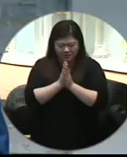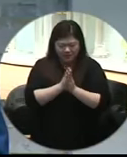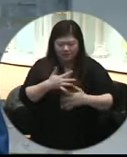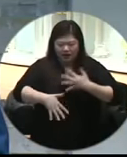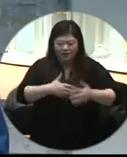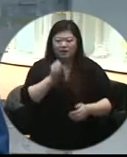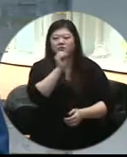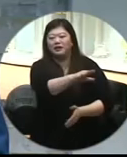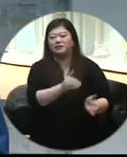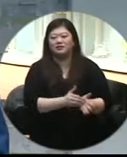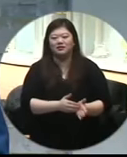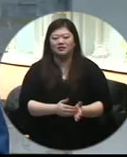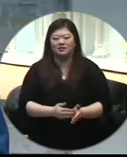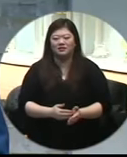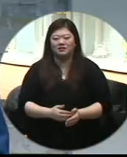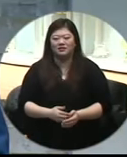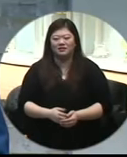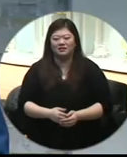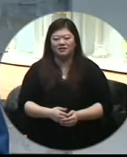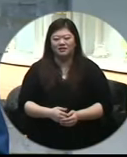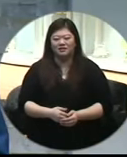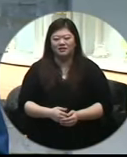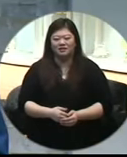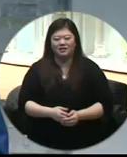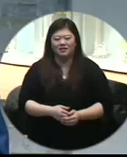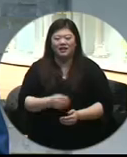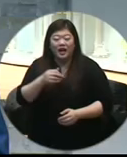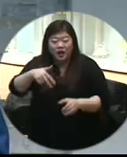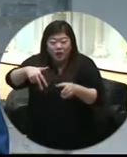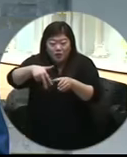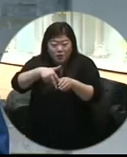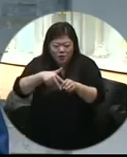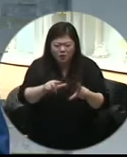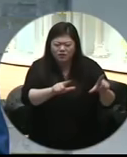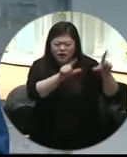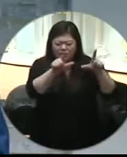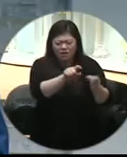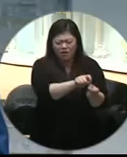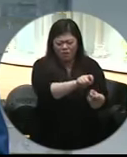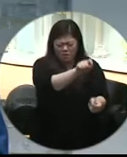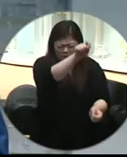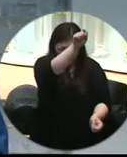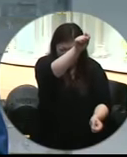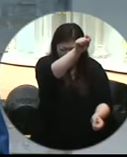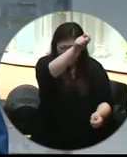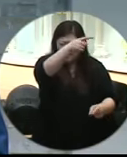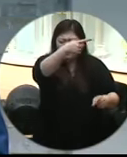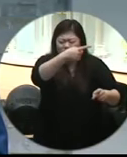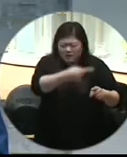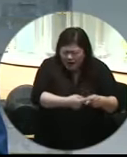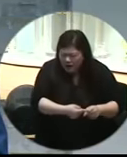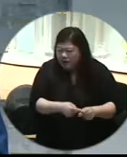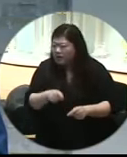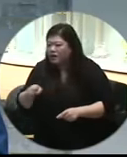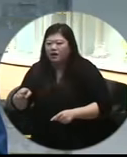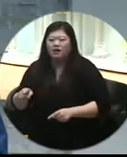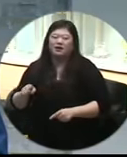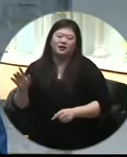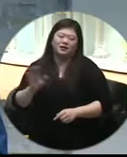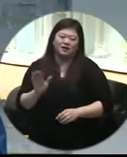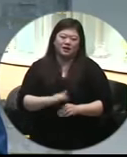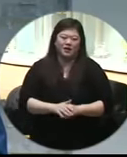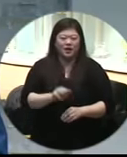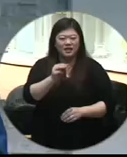이게 신비주의. 이 종교생활하는 사람들이 실감 못하는 그거예요. 뭔가 막 이 모슬림처럼 천주교처럼 뭔가 굴리면서